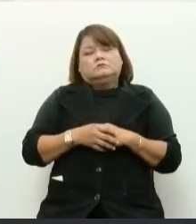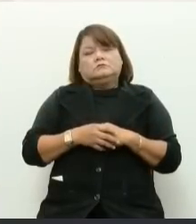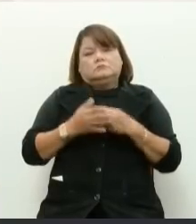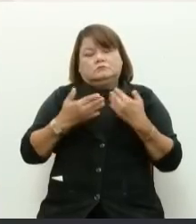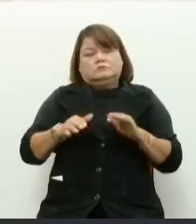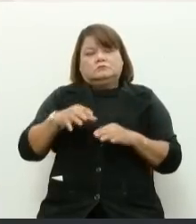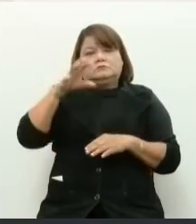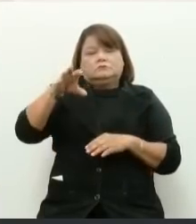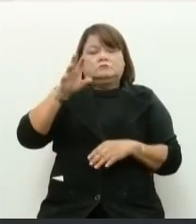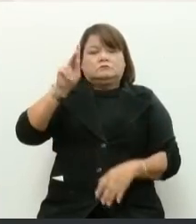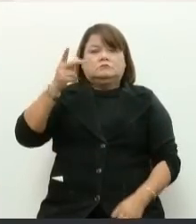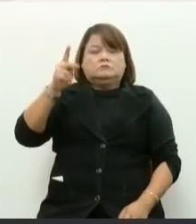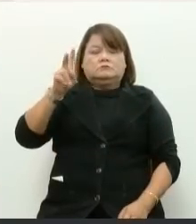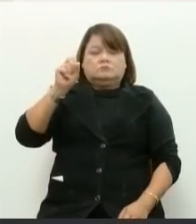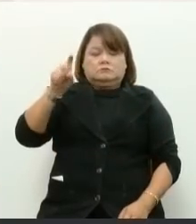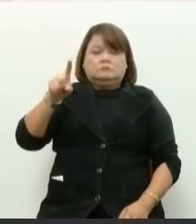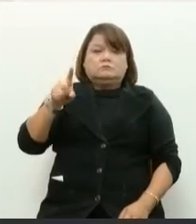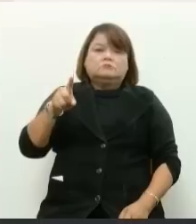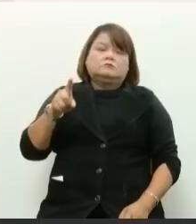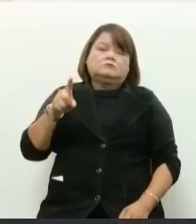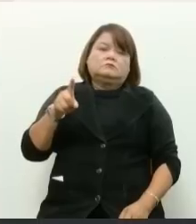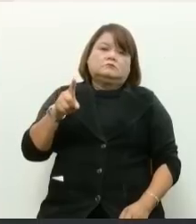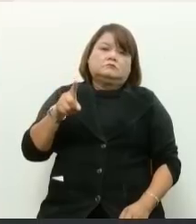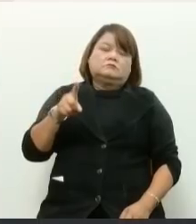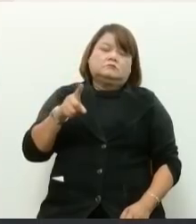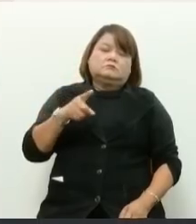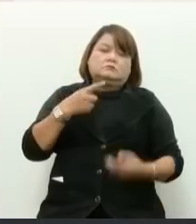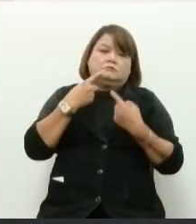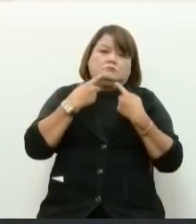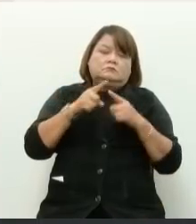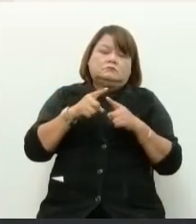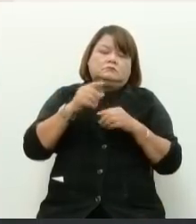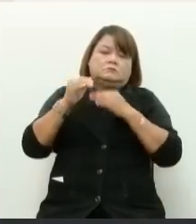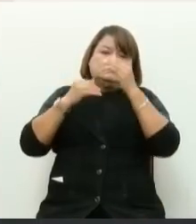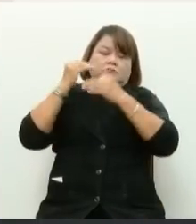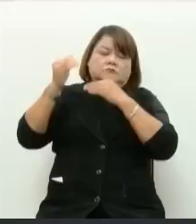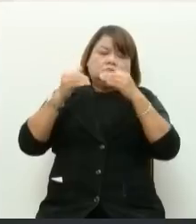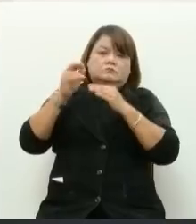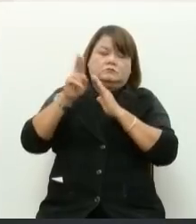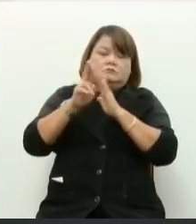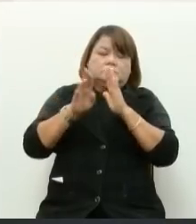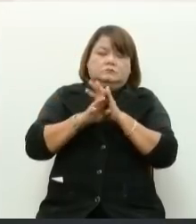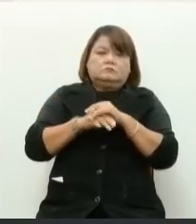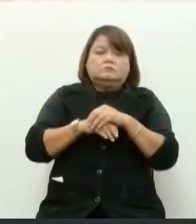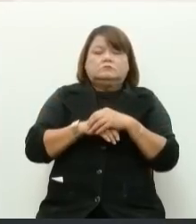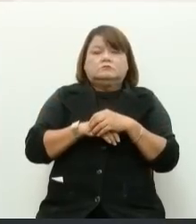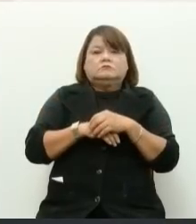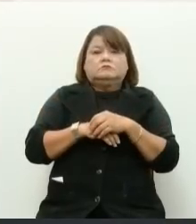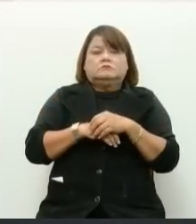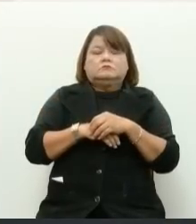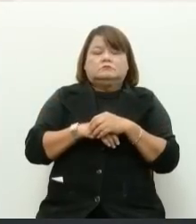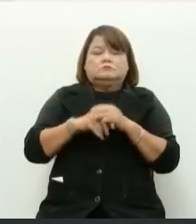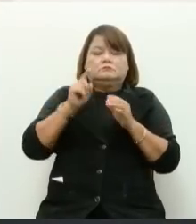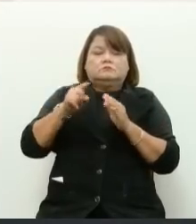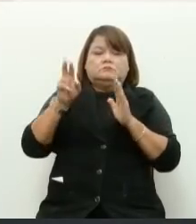สำนักงานกกสเองก็เรียกว่าอะไรตอบที่จะพัฒนาระบบ SRS นะครับทั้งที่เป็นระบ